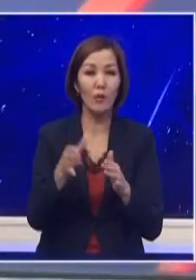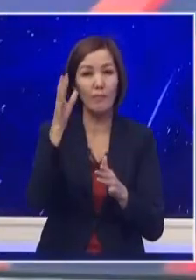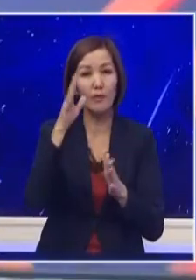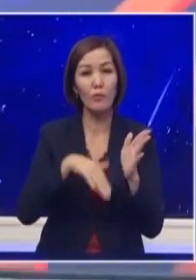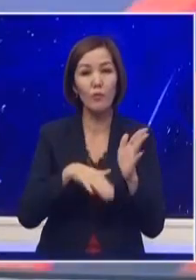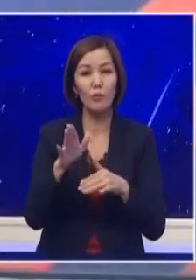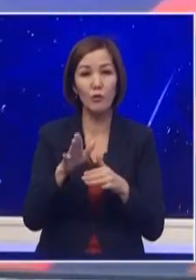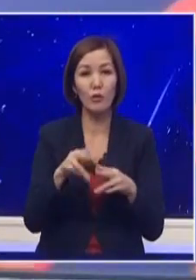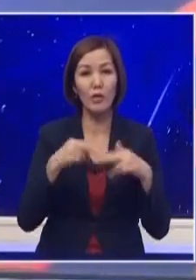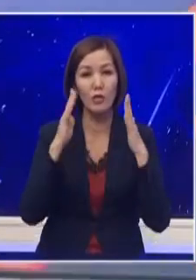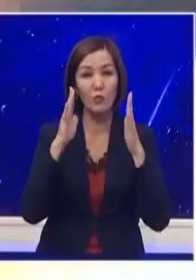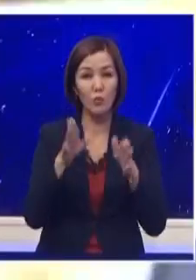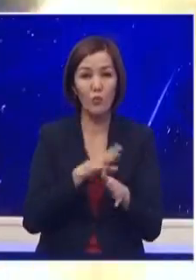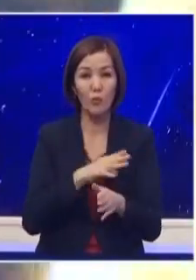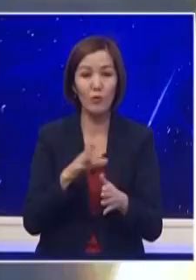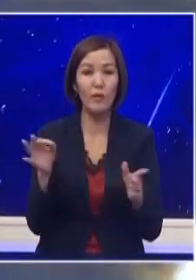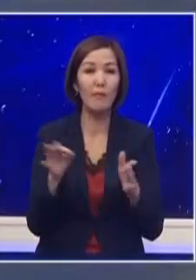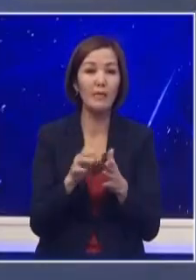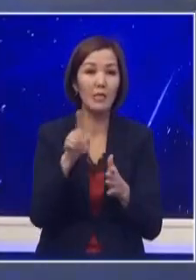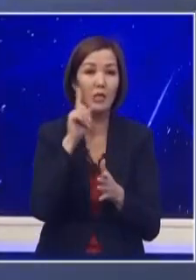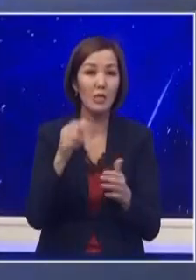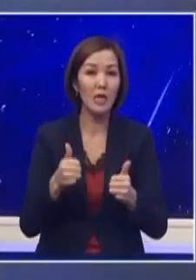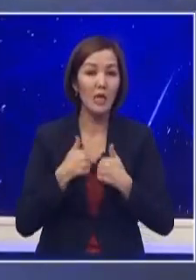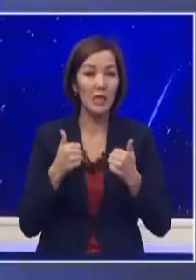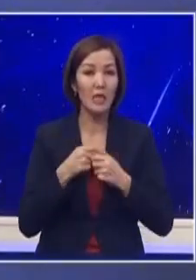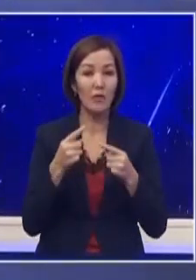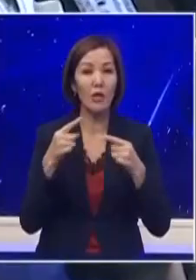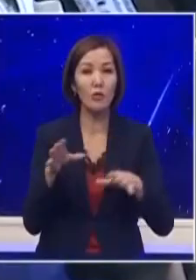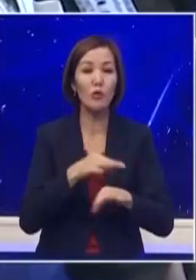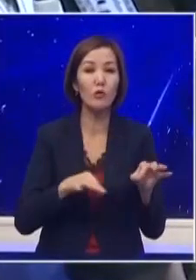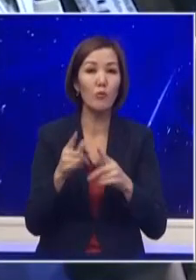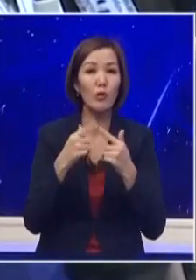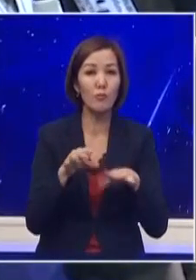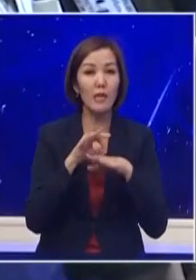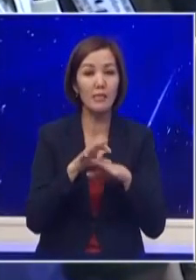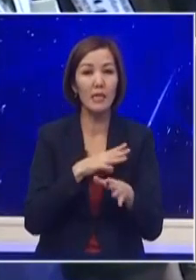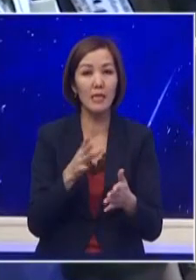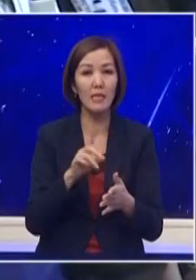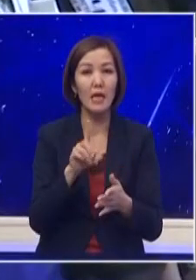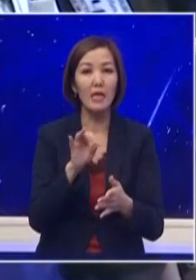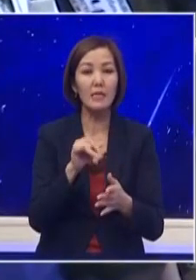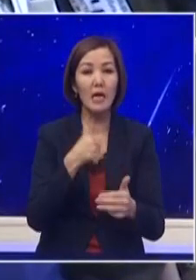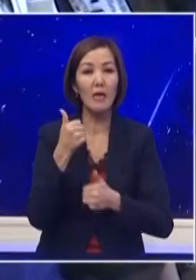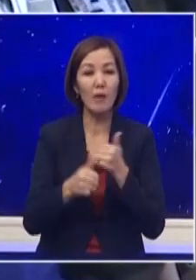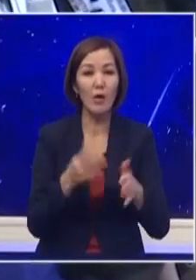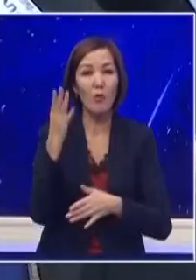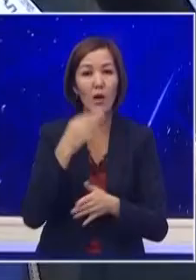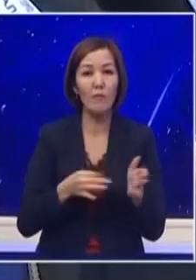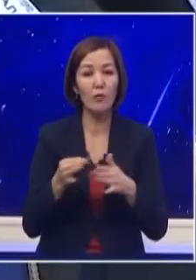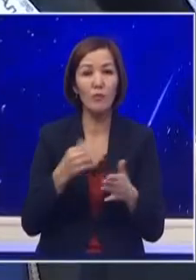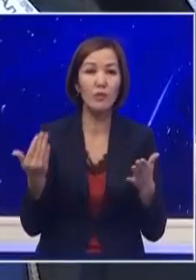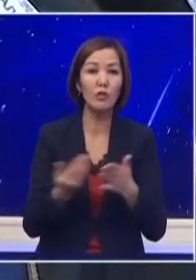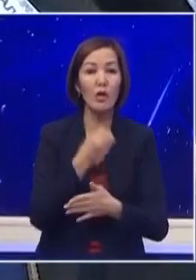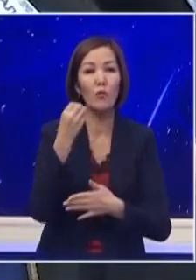көңіл бөлінуде. Осы мақсатта жас буынды ынталандыру үшін түрлі жобалар ұйымдастырылған. Солардың бірі Заңғар байқауы. Алматы облысының